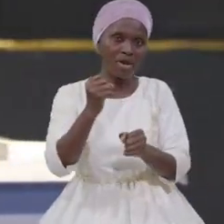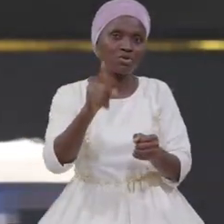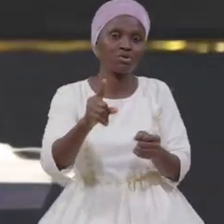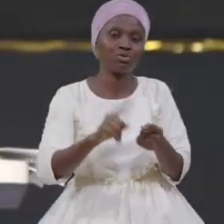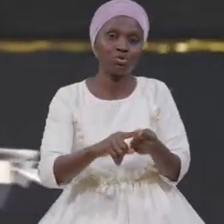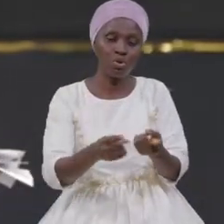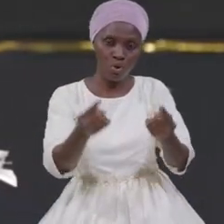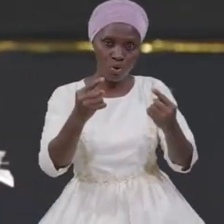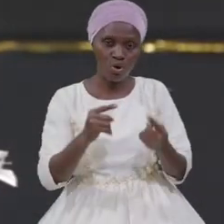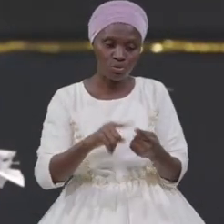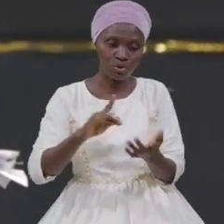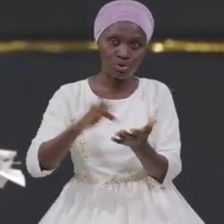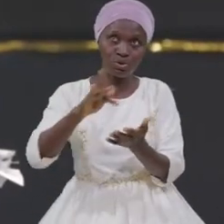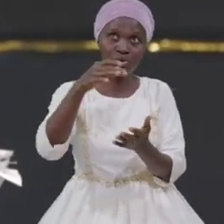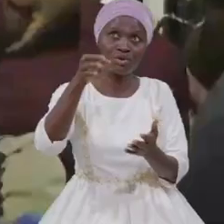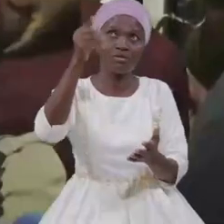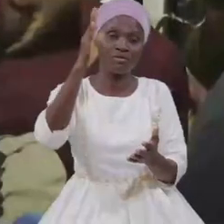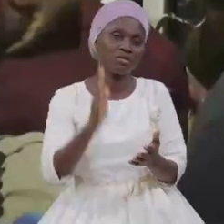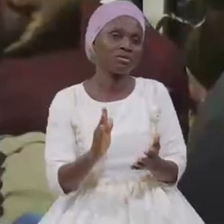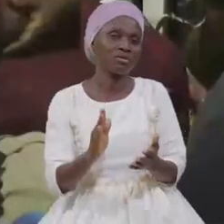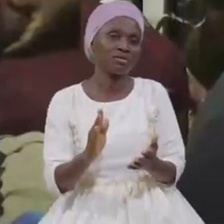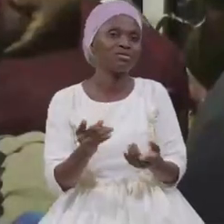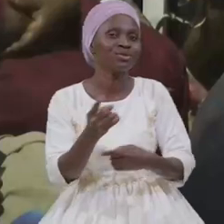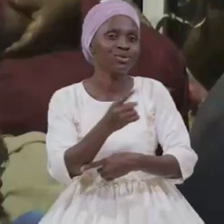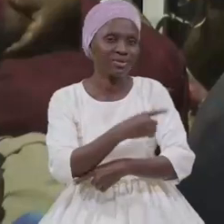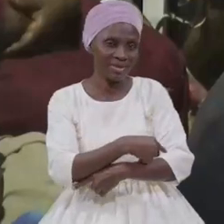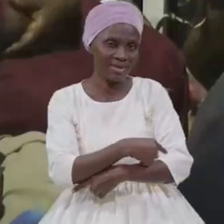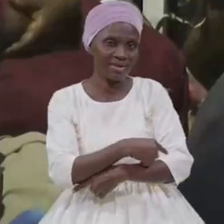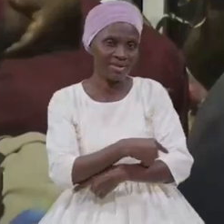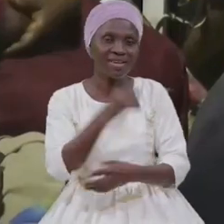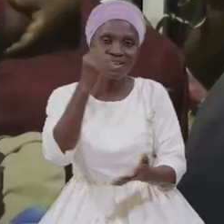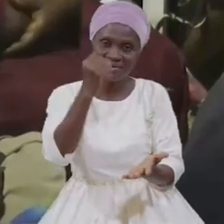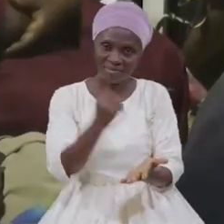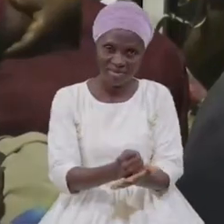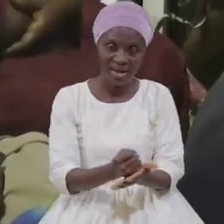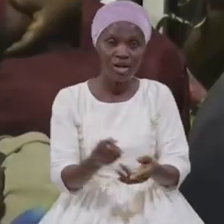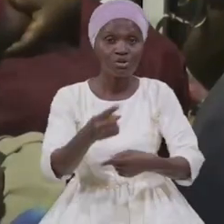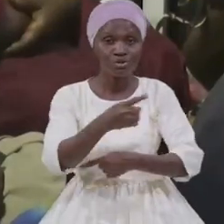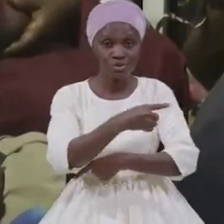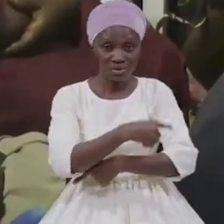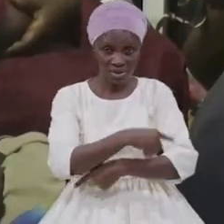Dieu. Aujourd'hui, j'ai dit aujourd'hui.